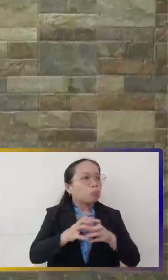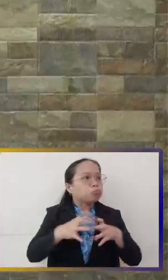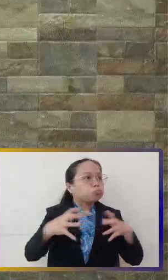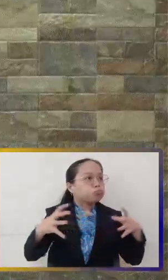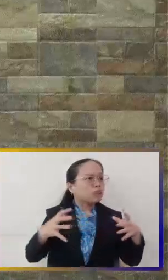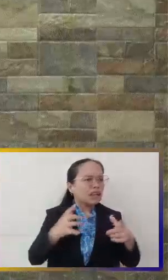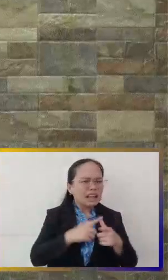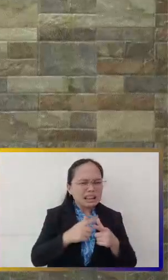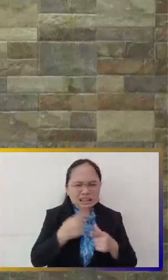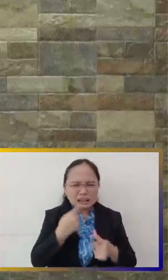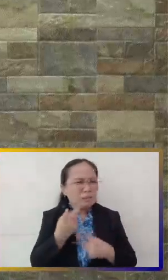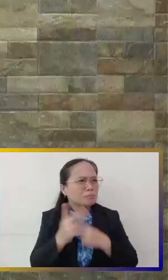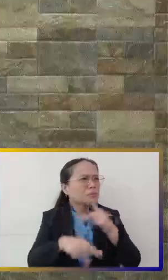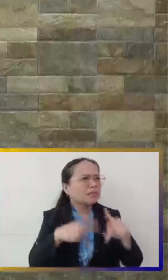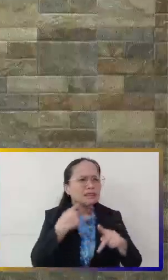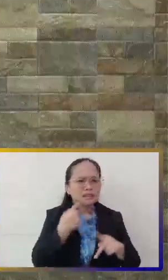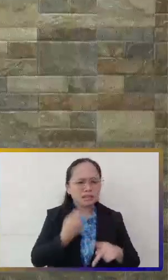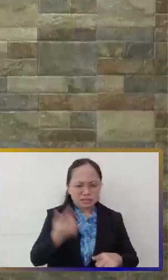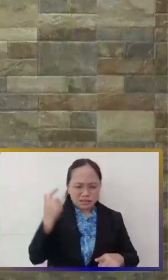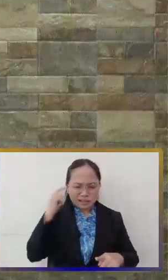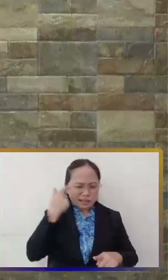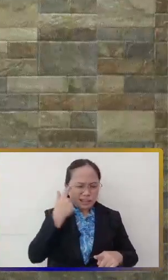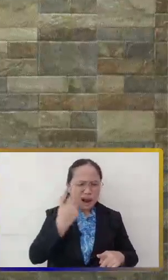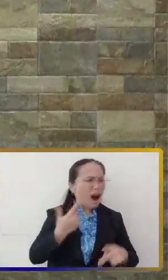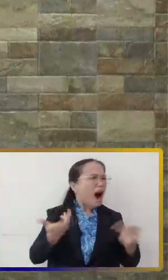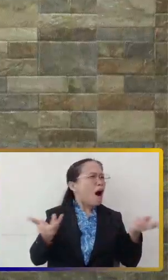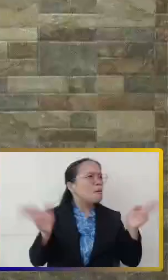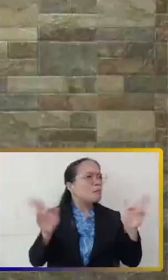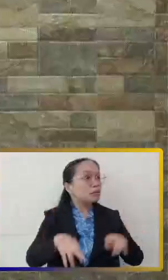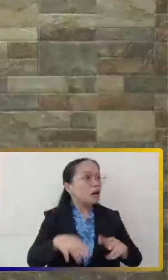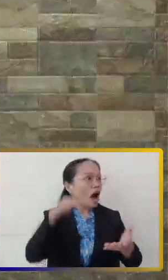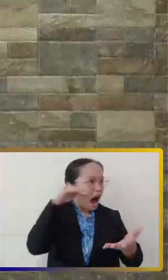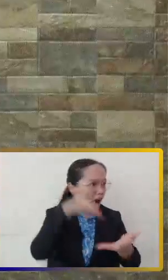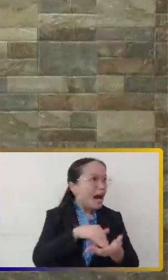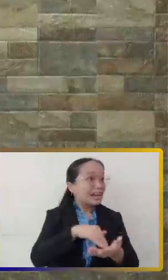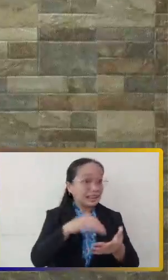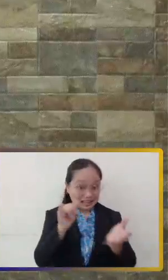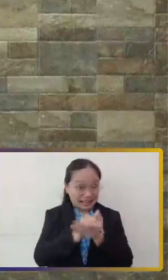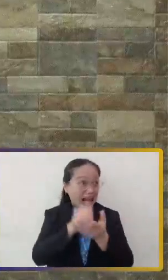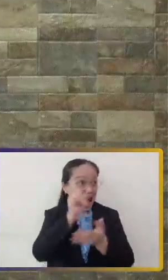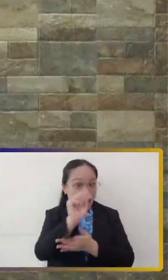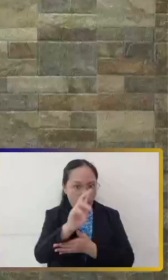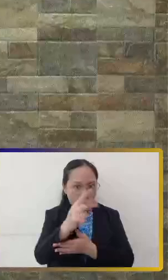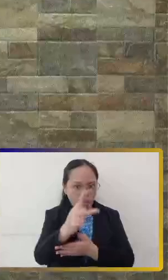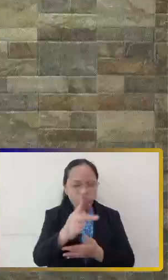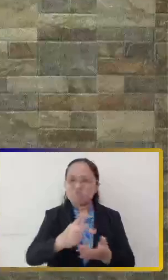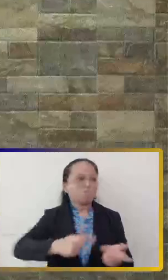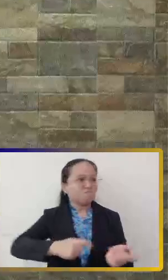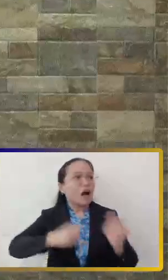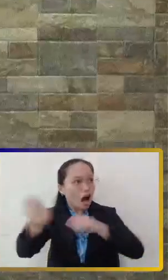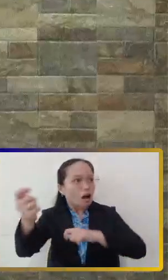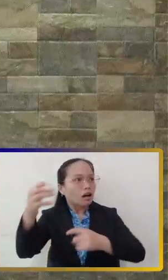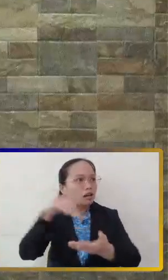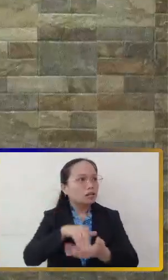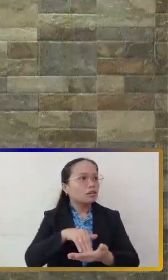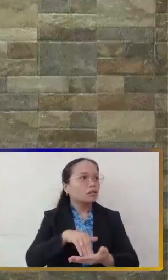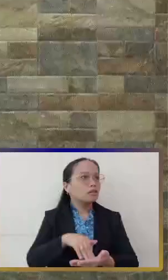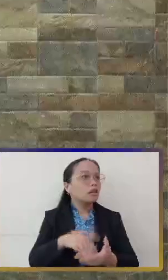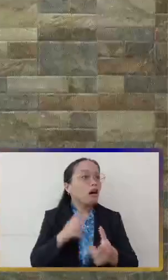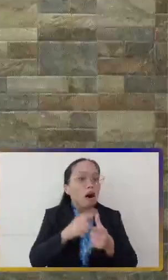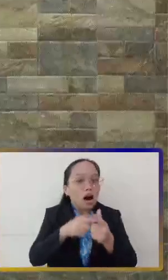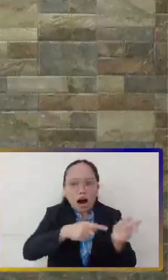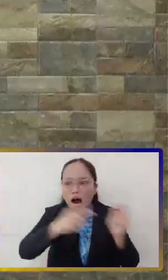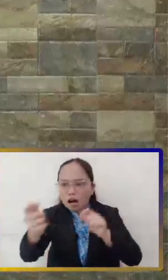nagugustuhan, mga kapatid. Sabi niya, and then, nilipat na naman po, mga kapatid. Pagkatapos nilipat yan, hanggang sa maraming